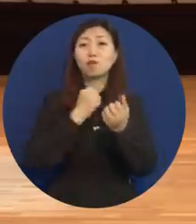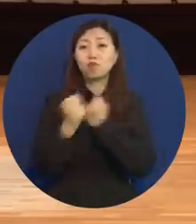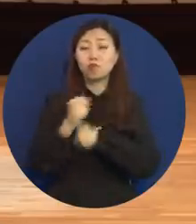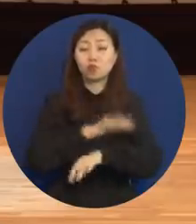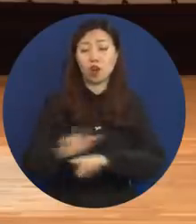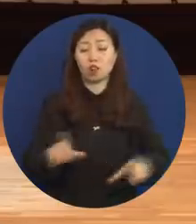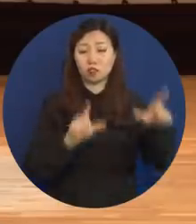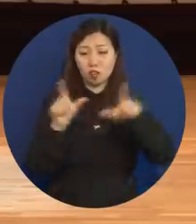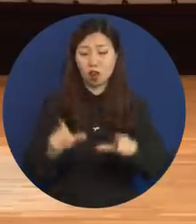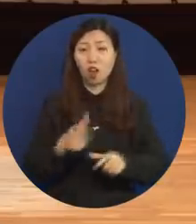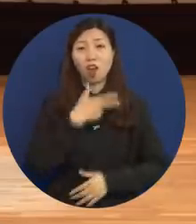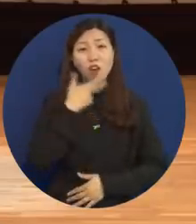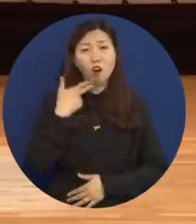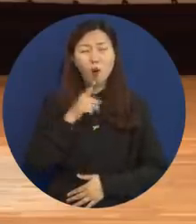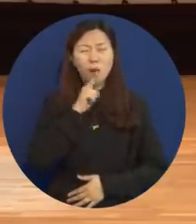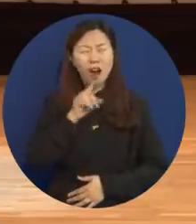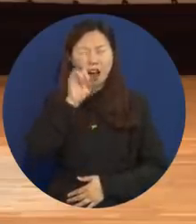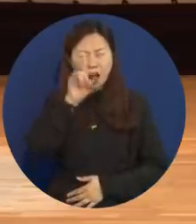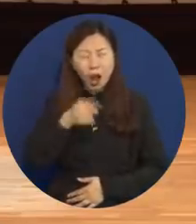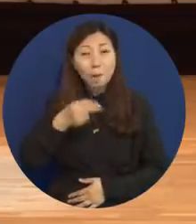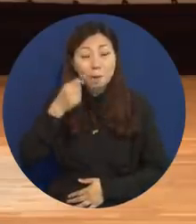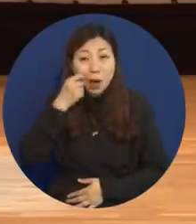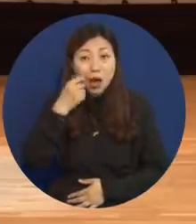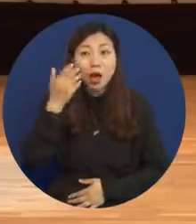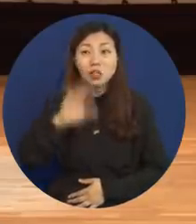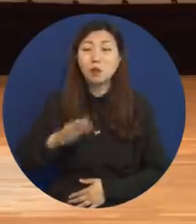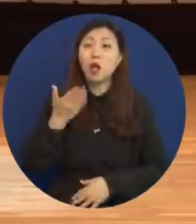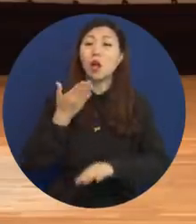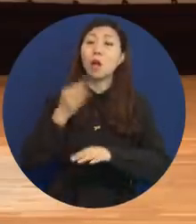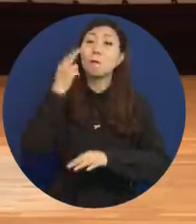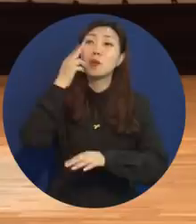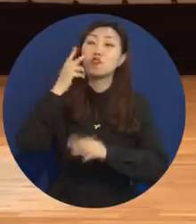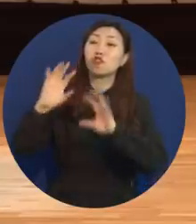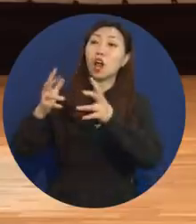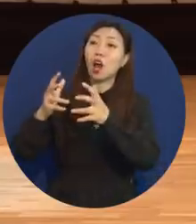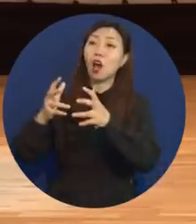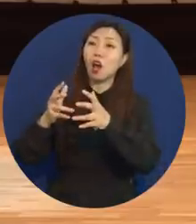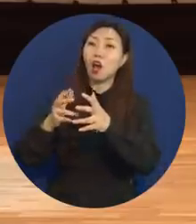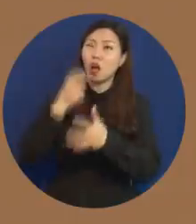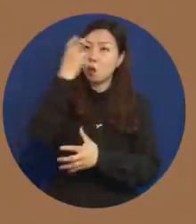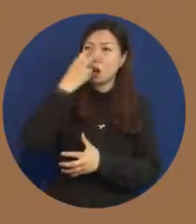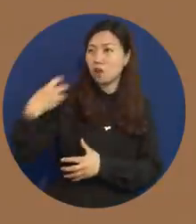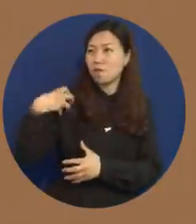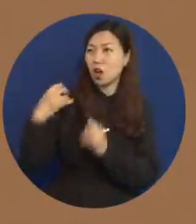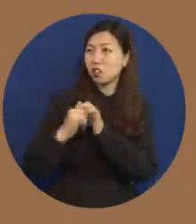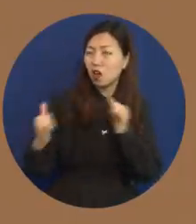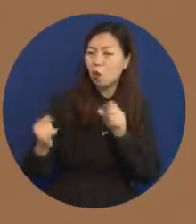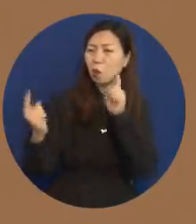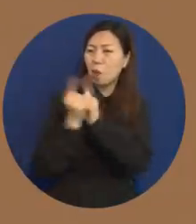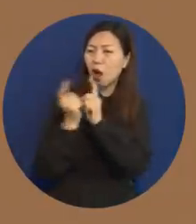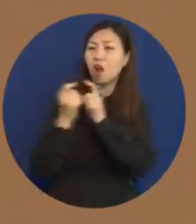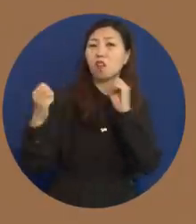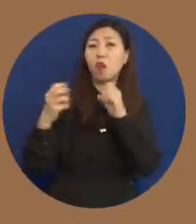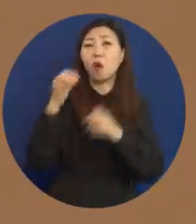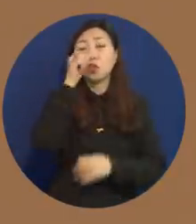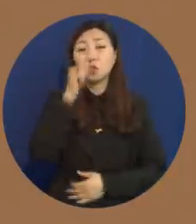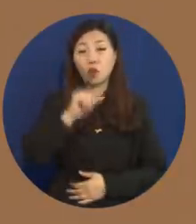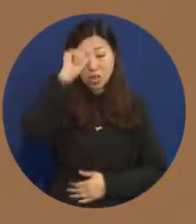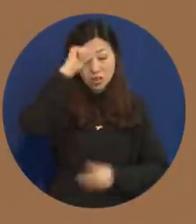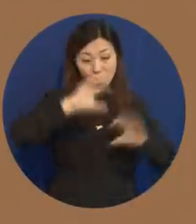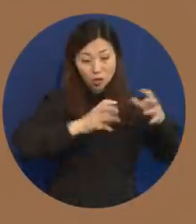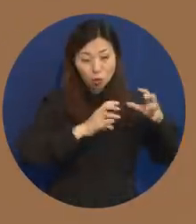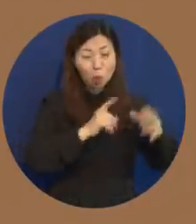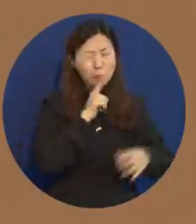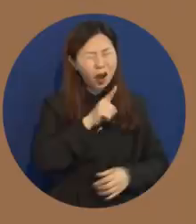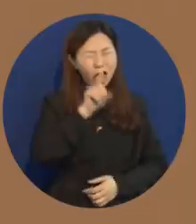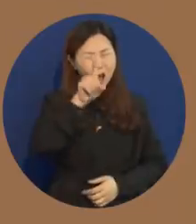한마디도 할줄 모르는데 미국 가서 막 미국 막 과일리들하고 만나가 막 얘기하잖아요. 응? 또 인도 말 한마디도 할줄